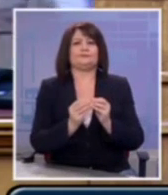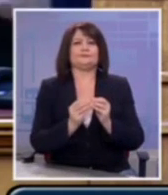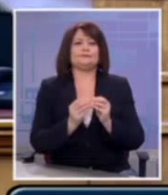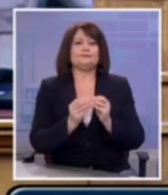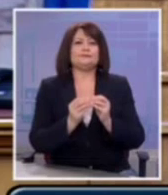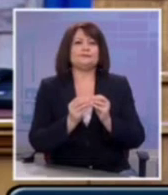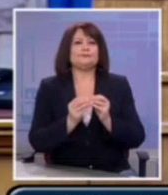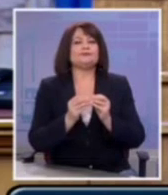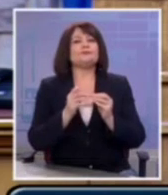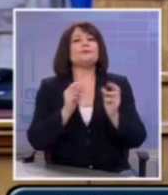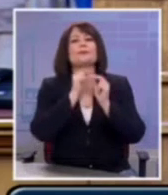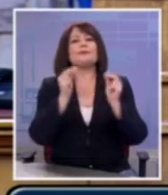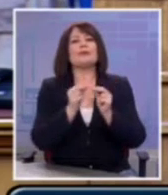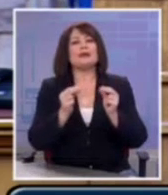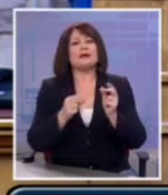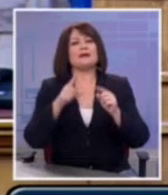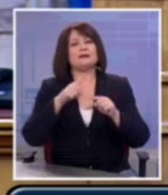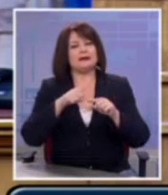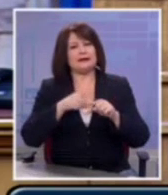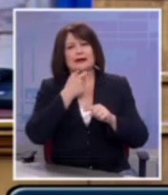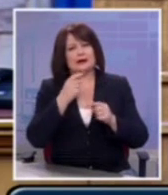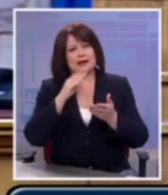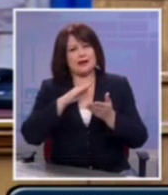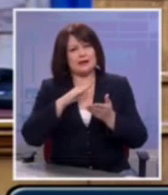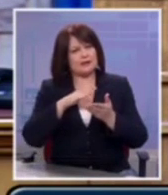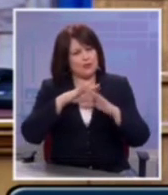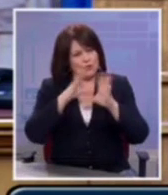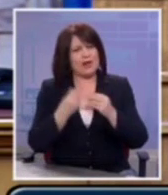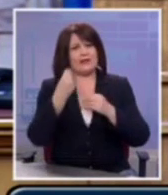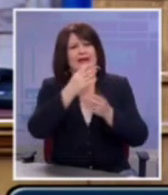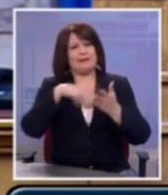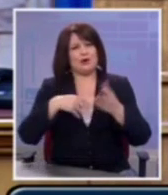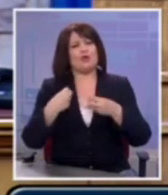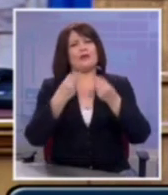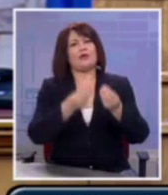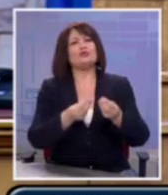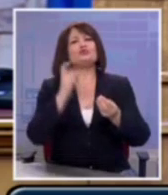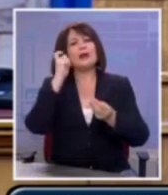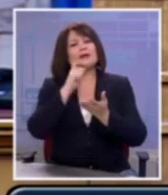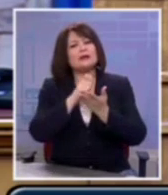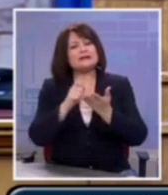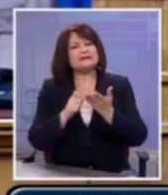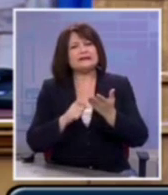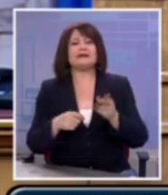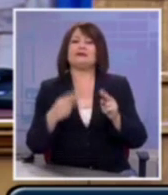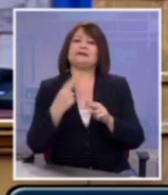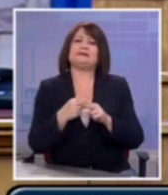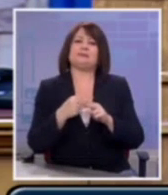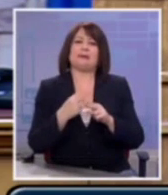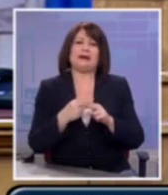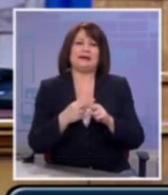εκτενές πόρισμα στα ελληνικά και στα αγγλικά αυτήν την πολύ